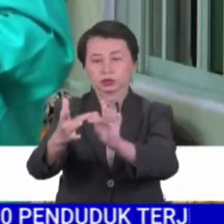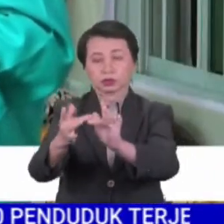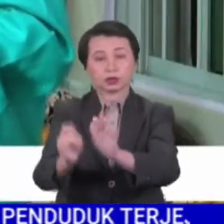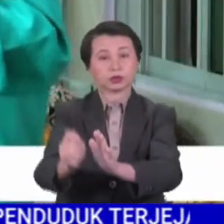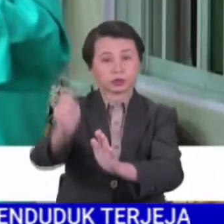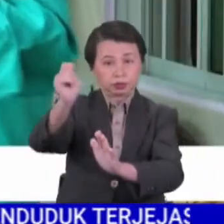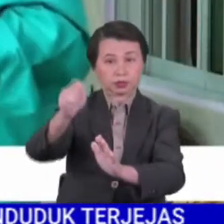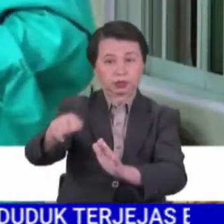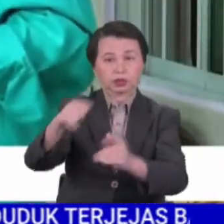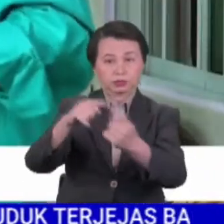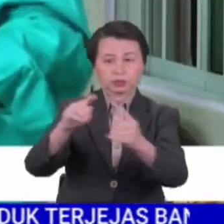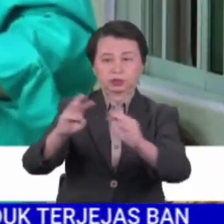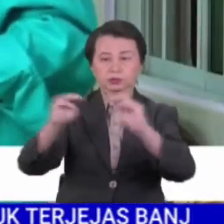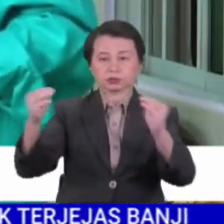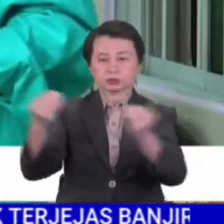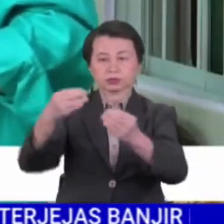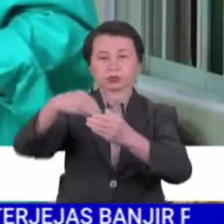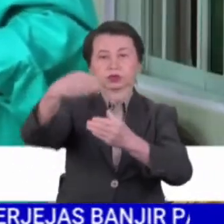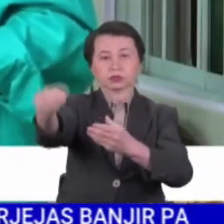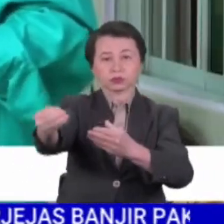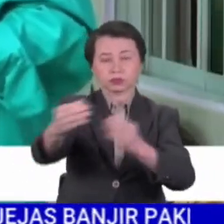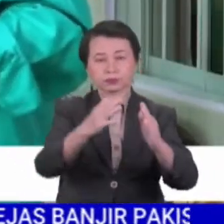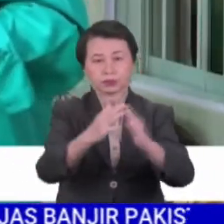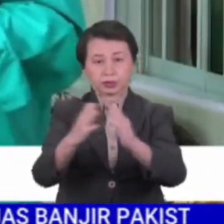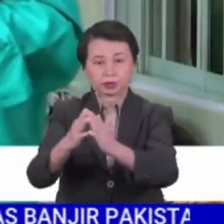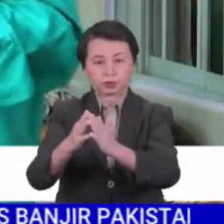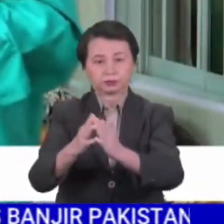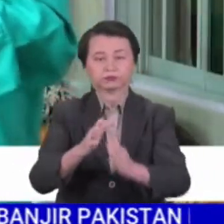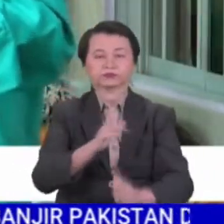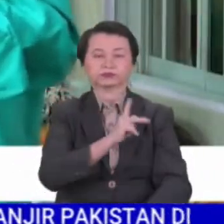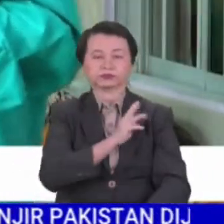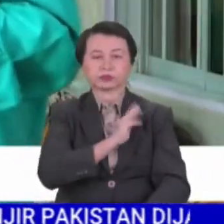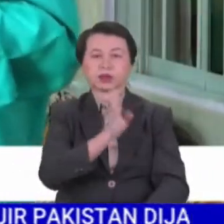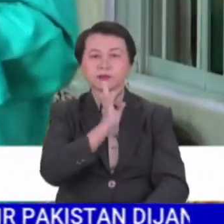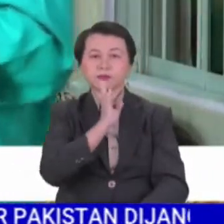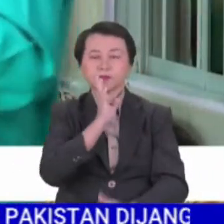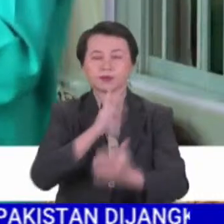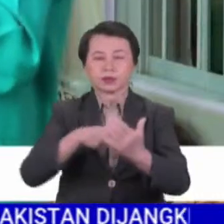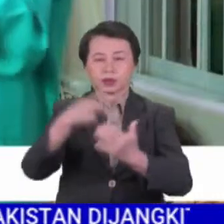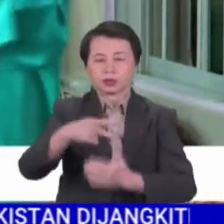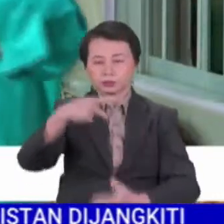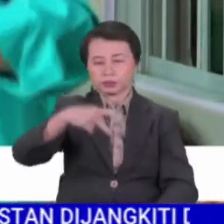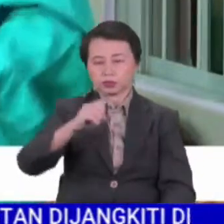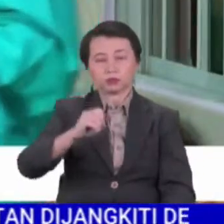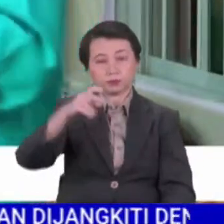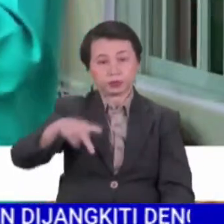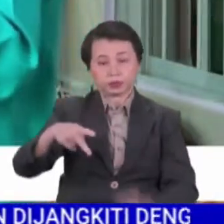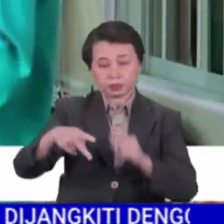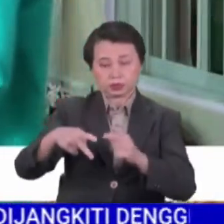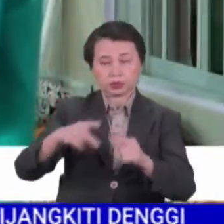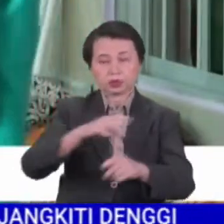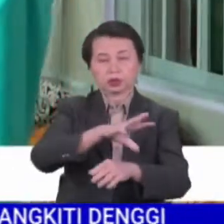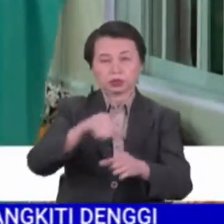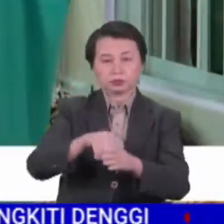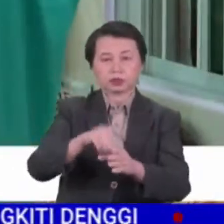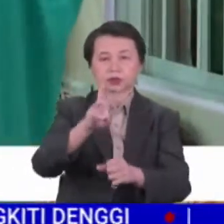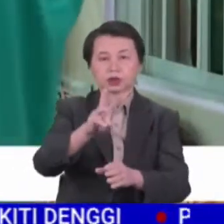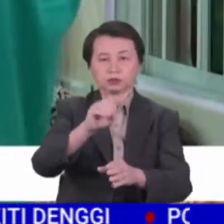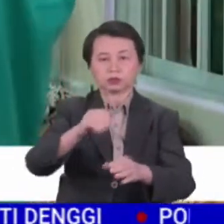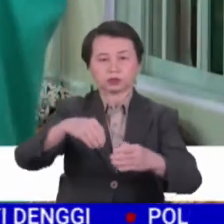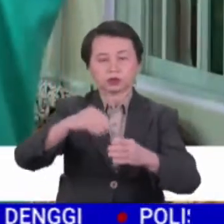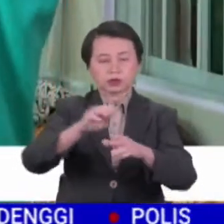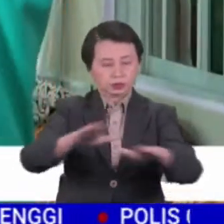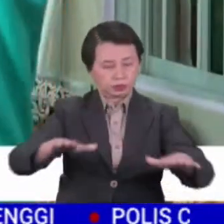berkelajuan tinggi kepada masyarakat luar bandar. Tambah Premier, melalui projek POP ini, ia telah meliputi 60 tapak